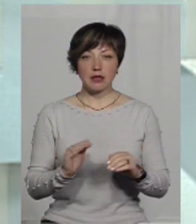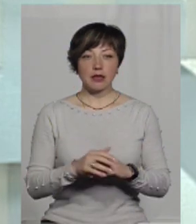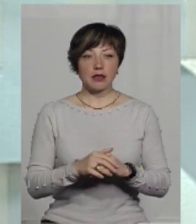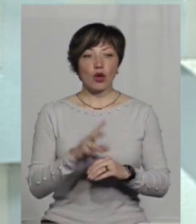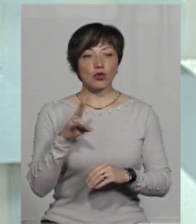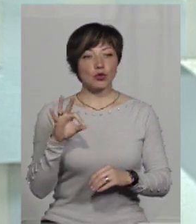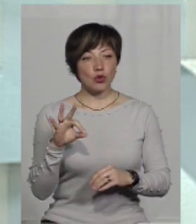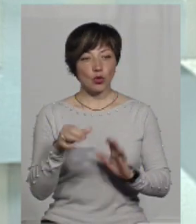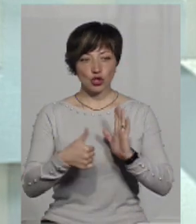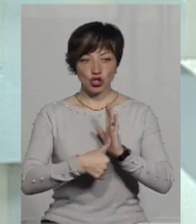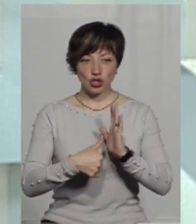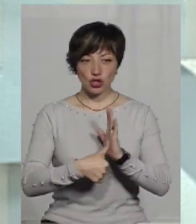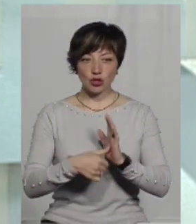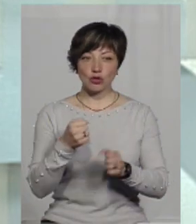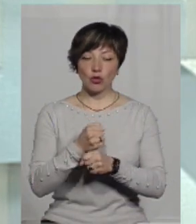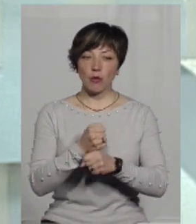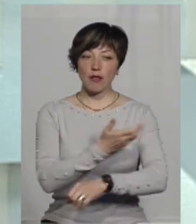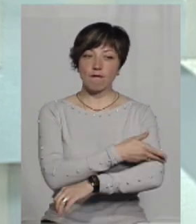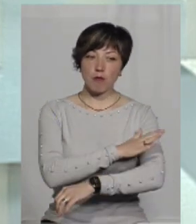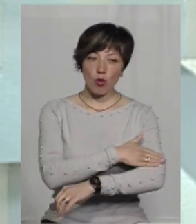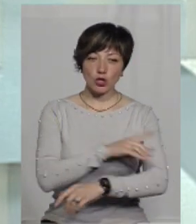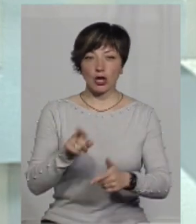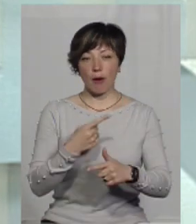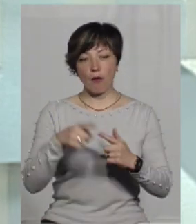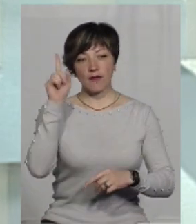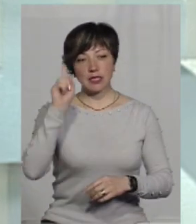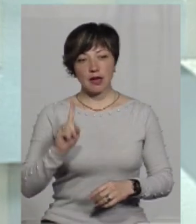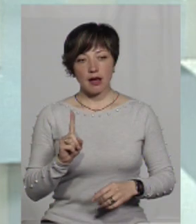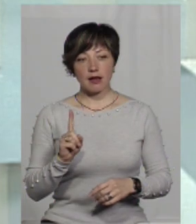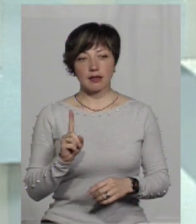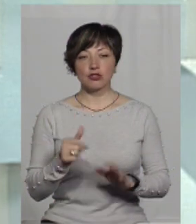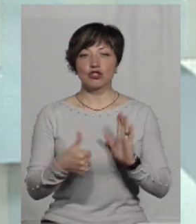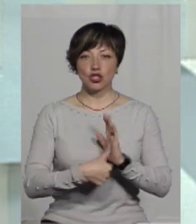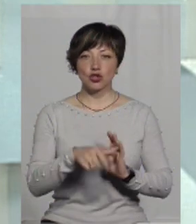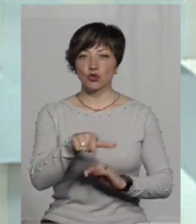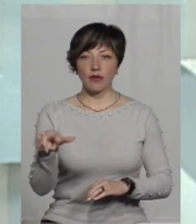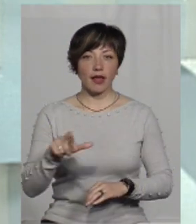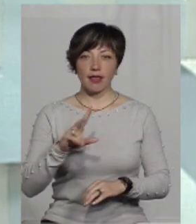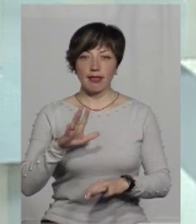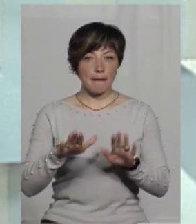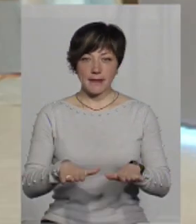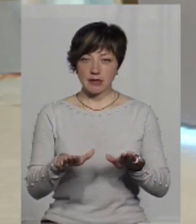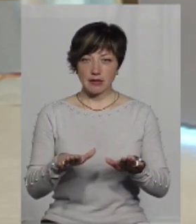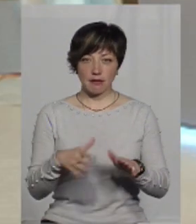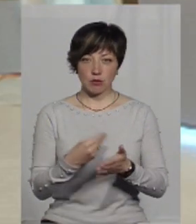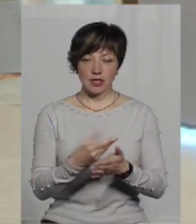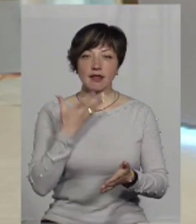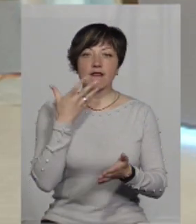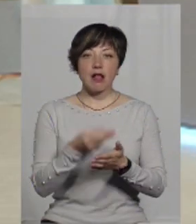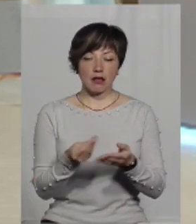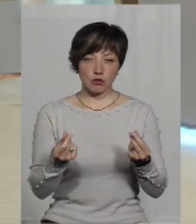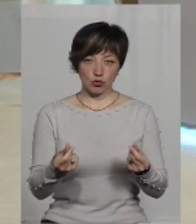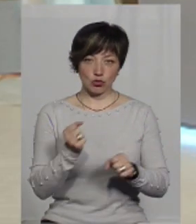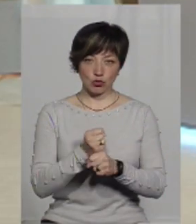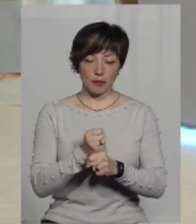44 імпланта, але 6 із них зроблені в Польщі або в Ізраїлі. Одним словом, 6 чоловік – це не місцеві бюджети. За власний бюджет,